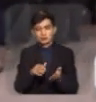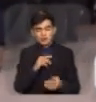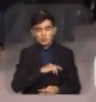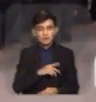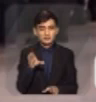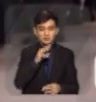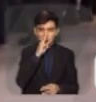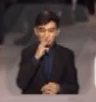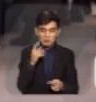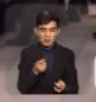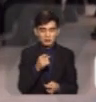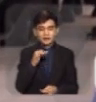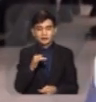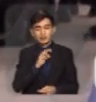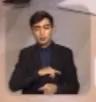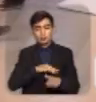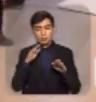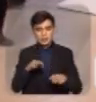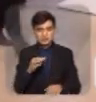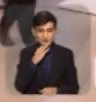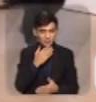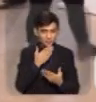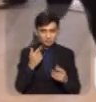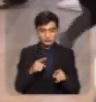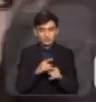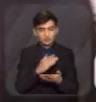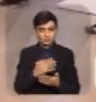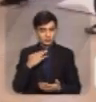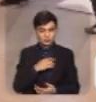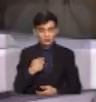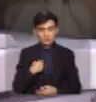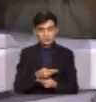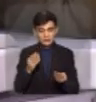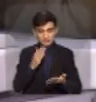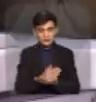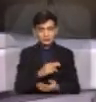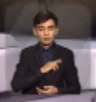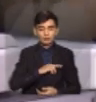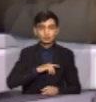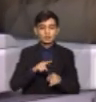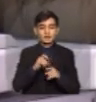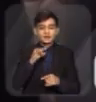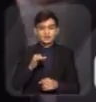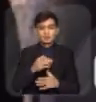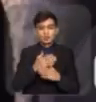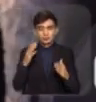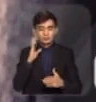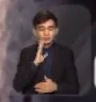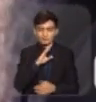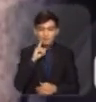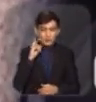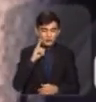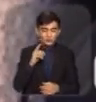а некоторым не нравится само место работы. При этом, по данным того же рэнкинга, более трети из безработной молодежи имеют